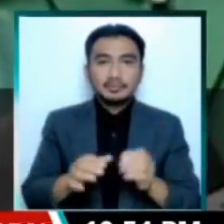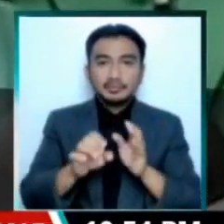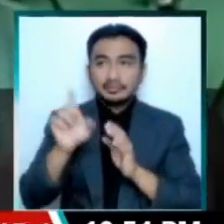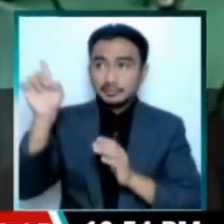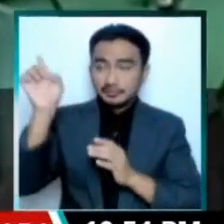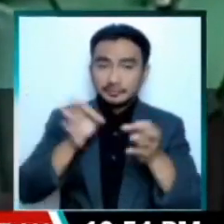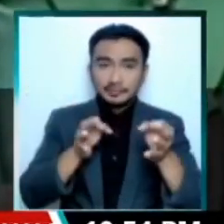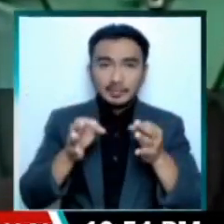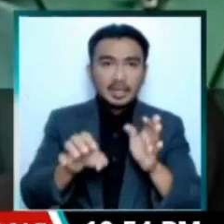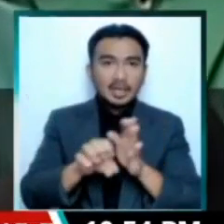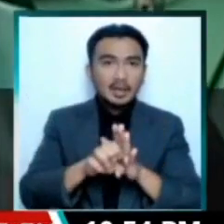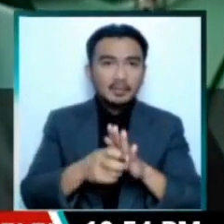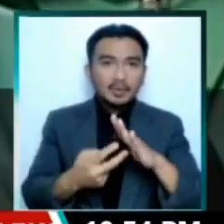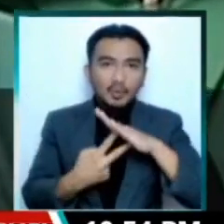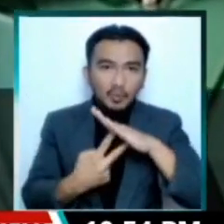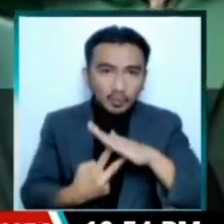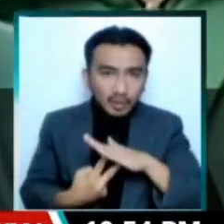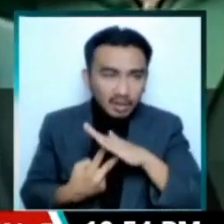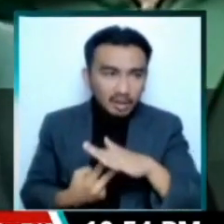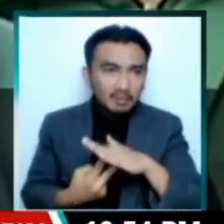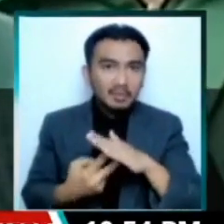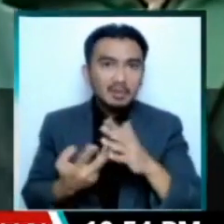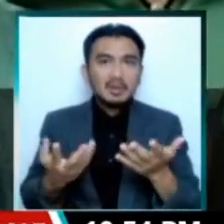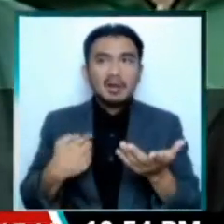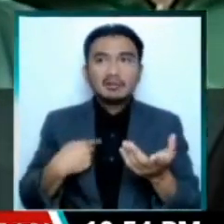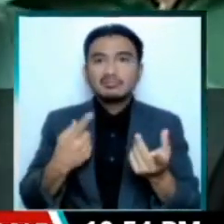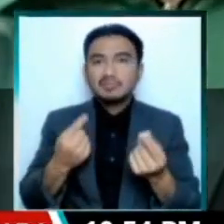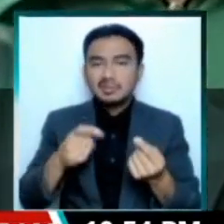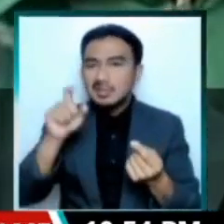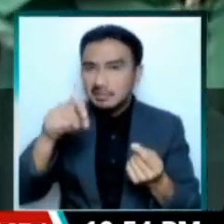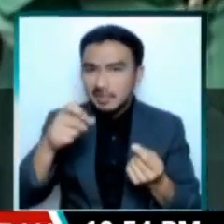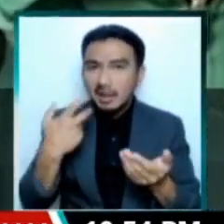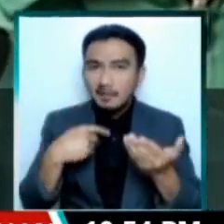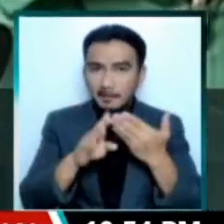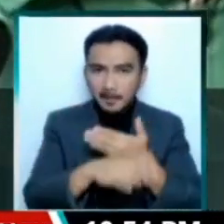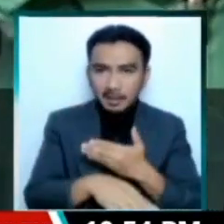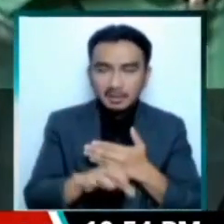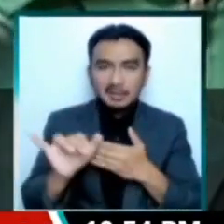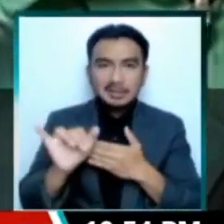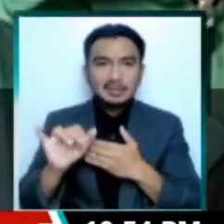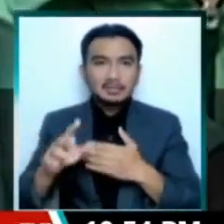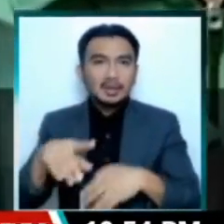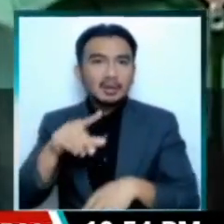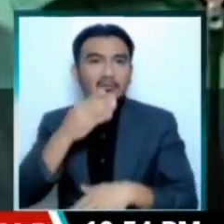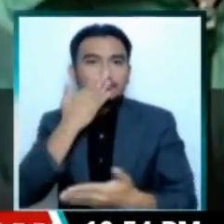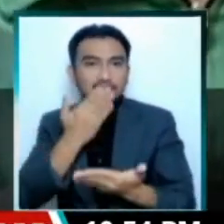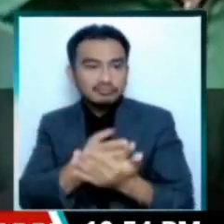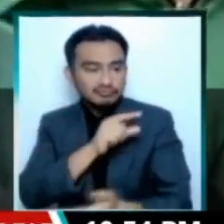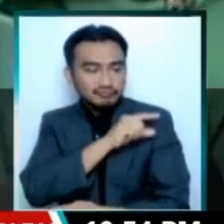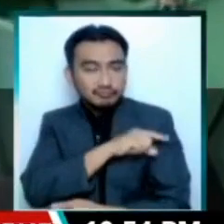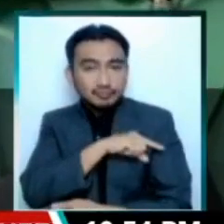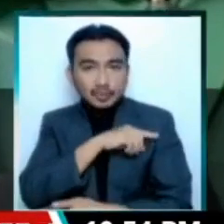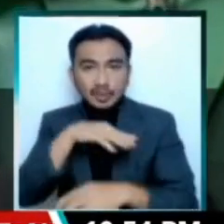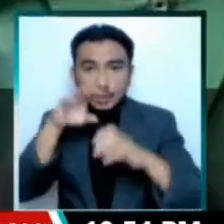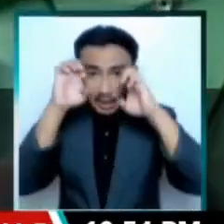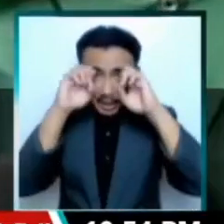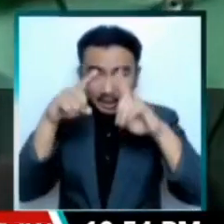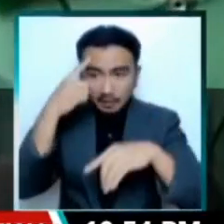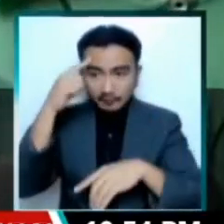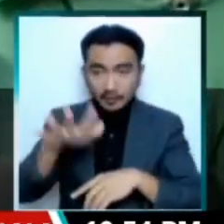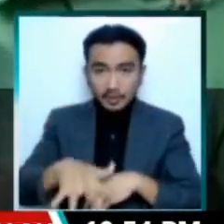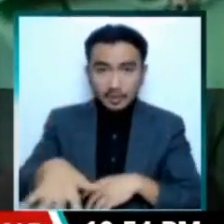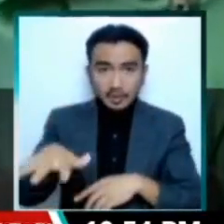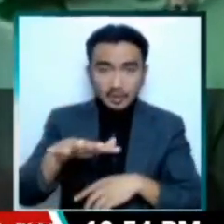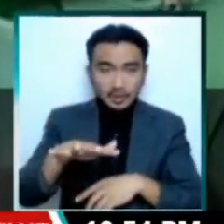pandemya. Ang pangalawa po natin is kalidad na edukasyon para sa ating mga kabataan. Pag sinabi po natin